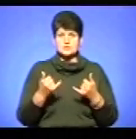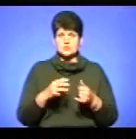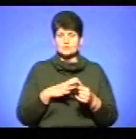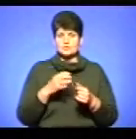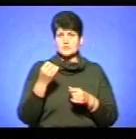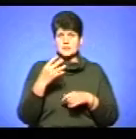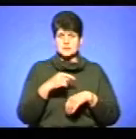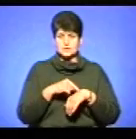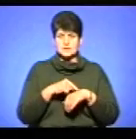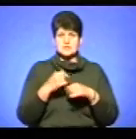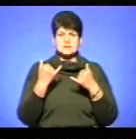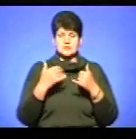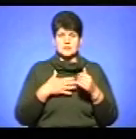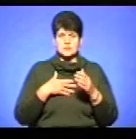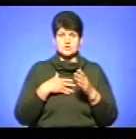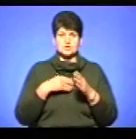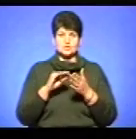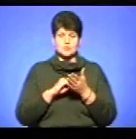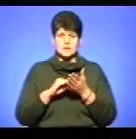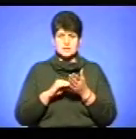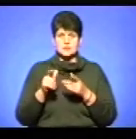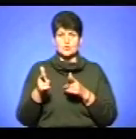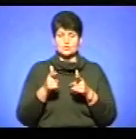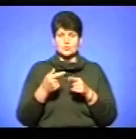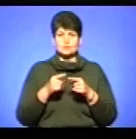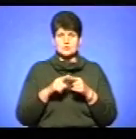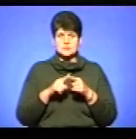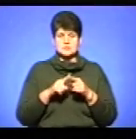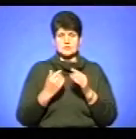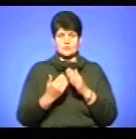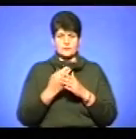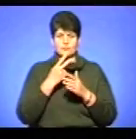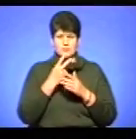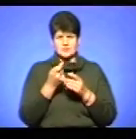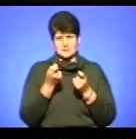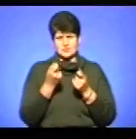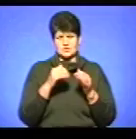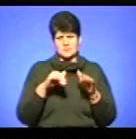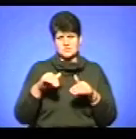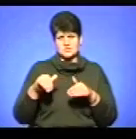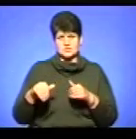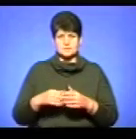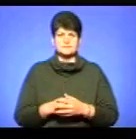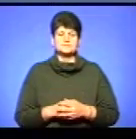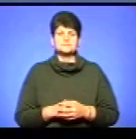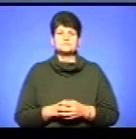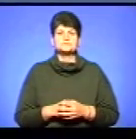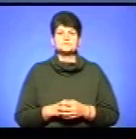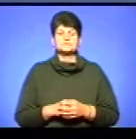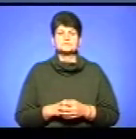15-й годині. Зараз наші журналісти готують репортаж про цю подію. Ви побачите його трішки пізніше в ефірі.